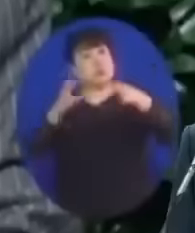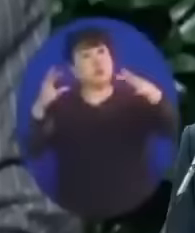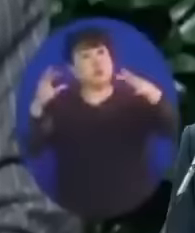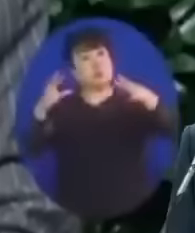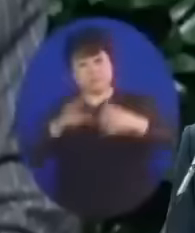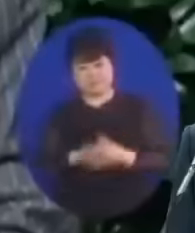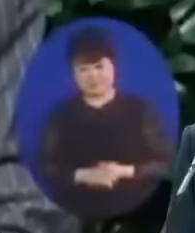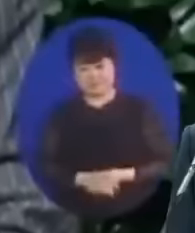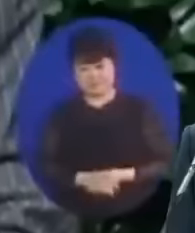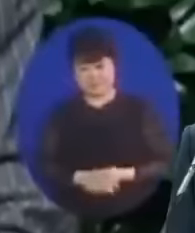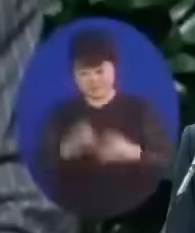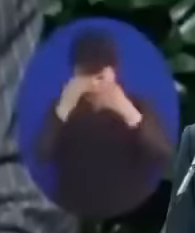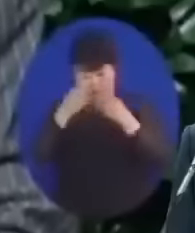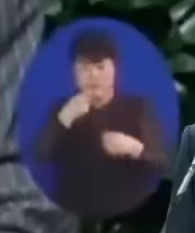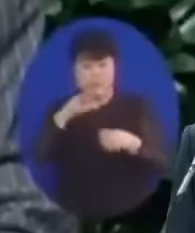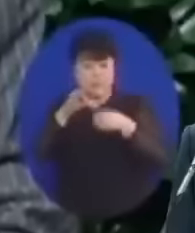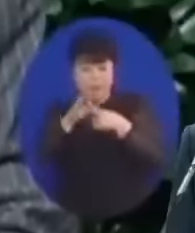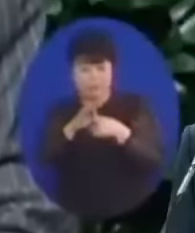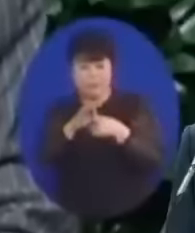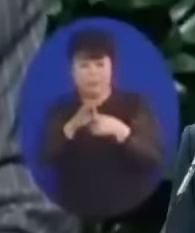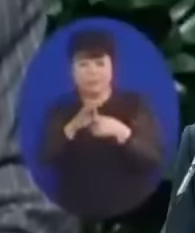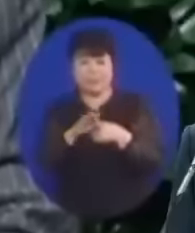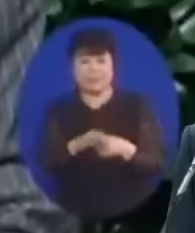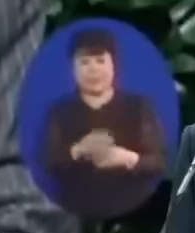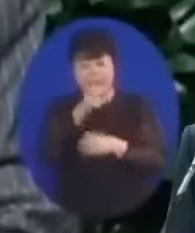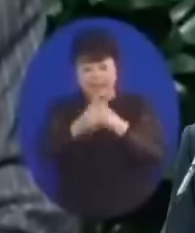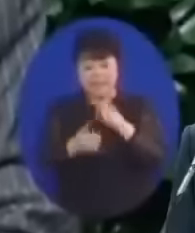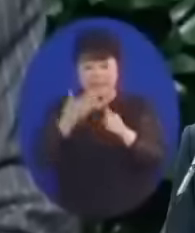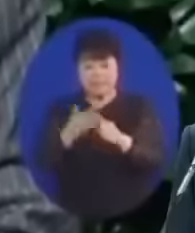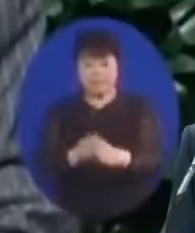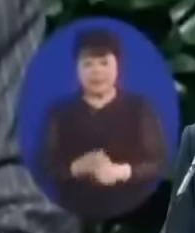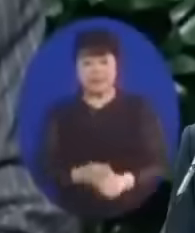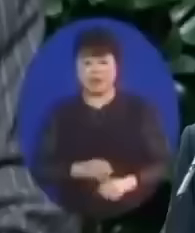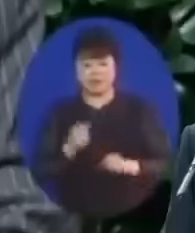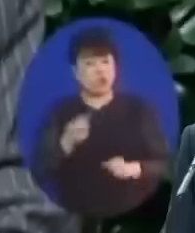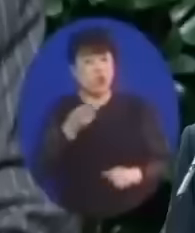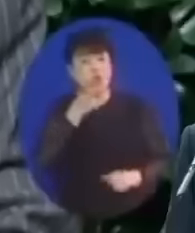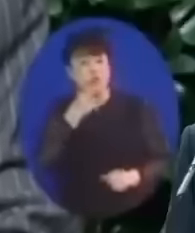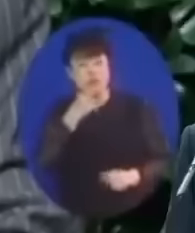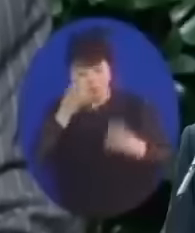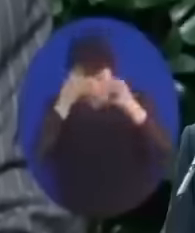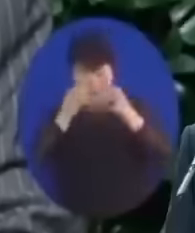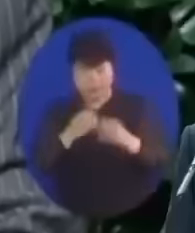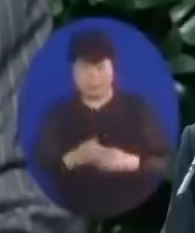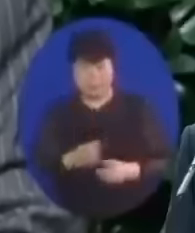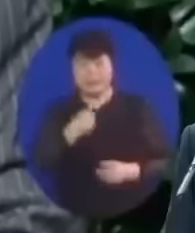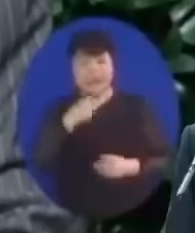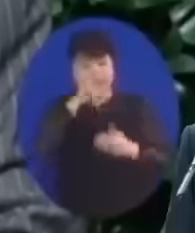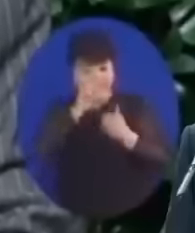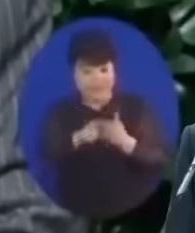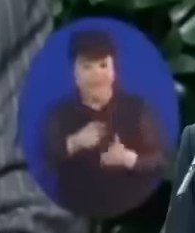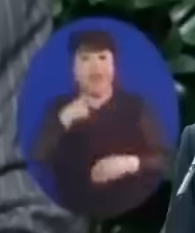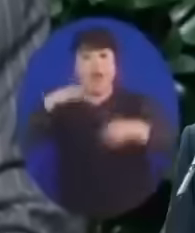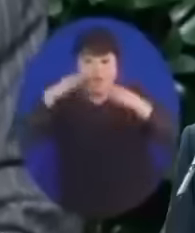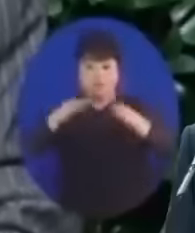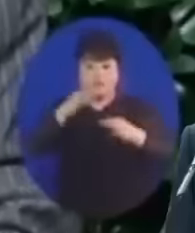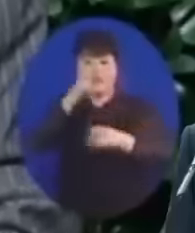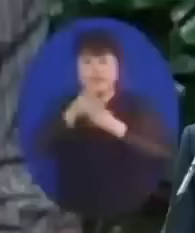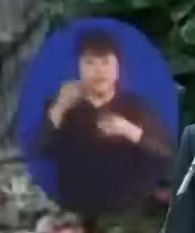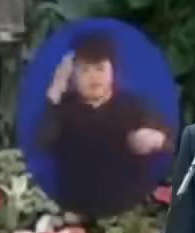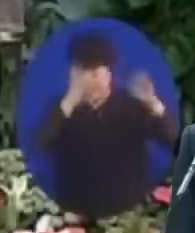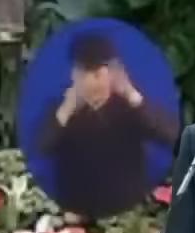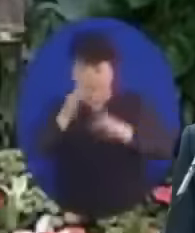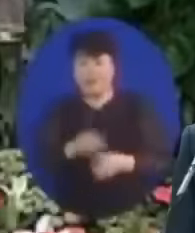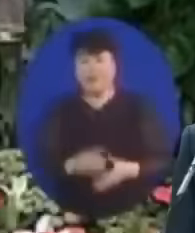것입니다. 고난이 없으면 우리는 하나님께 순종하지 않습니다. 그러나 고난이 있으면 우리는 부르짖어 하나님을